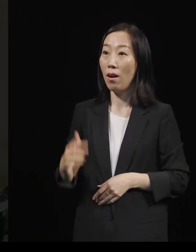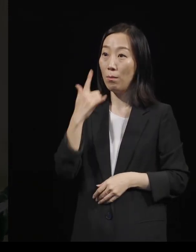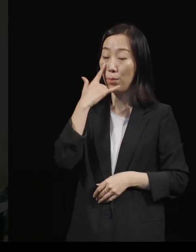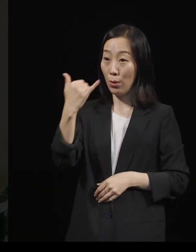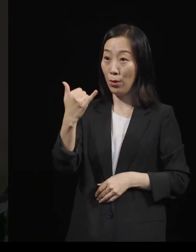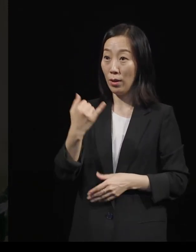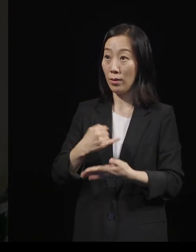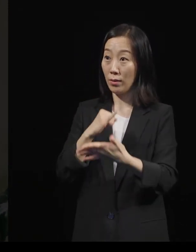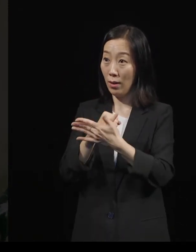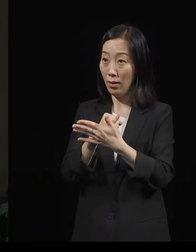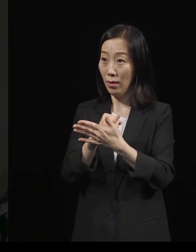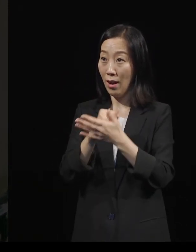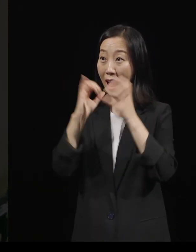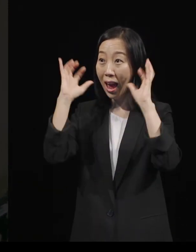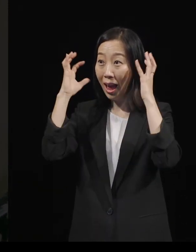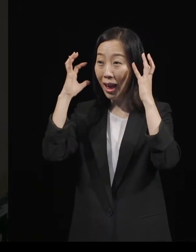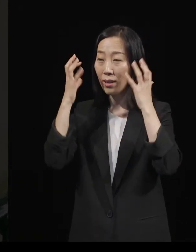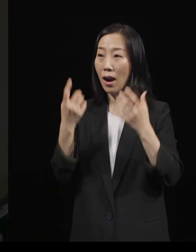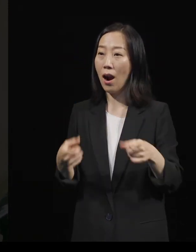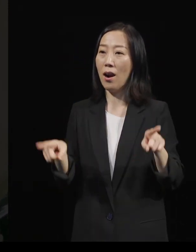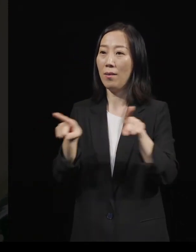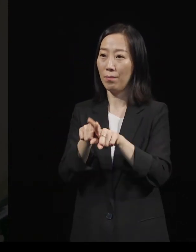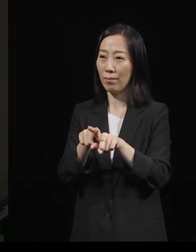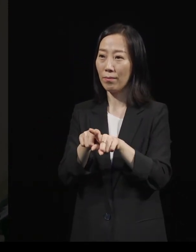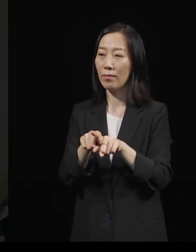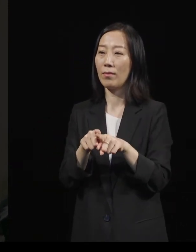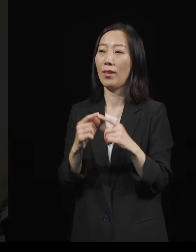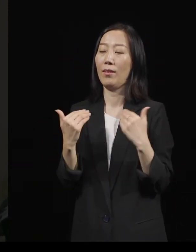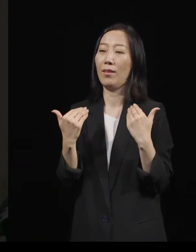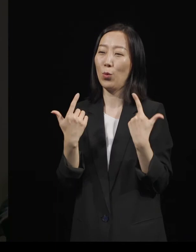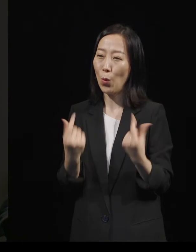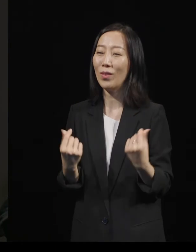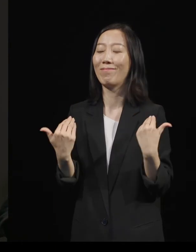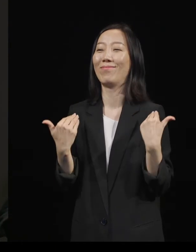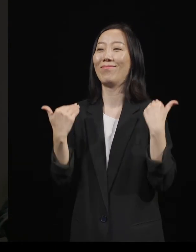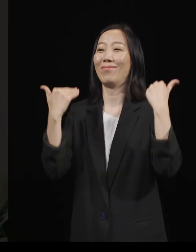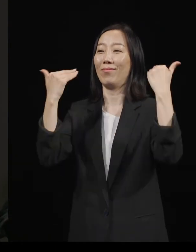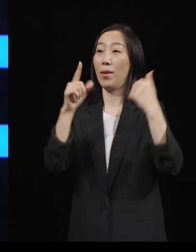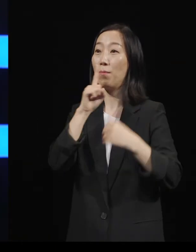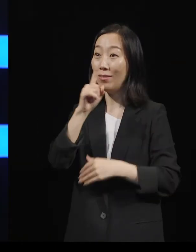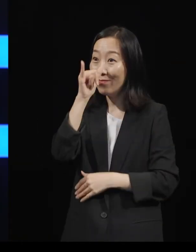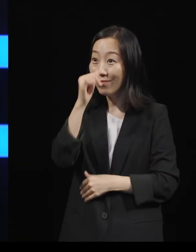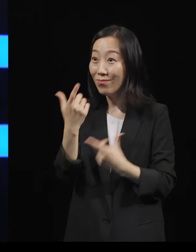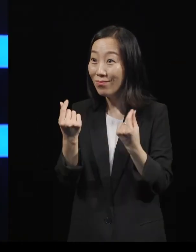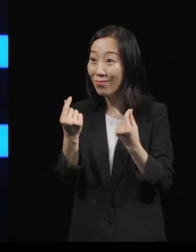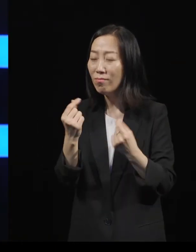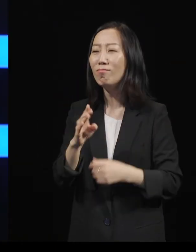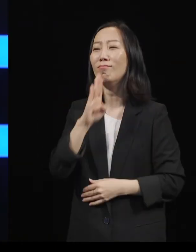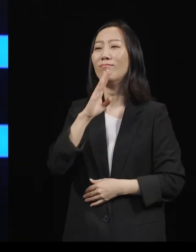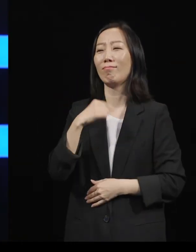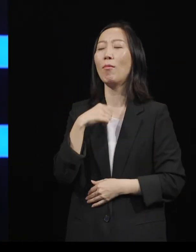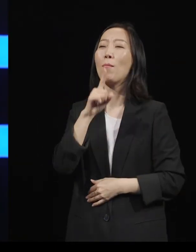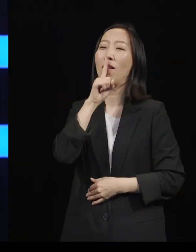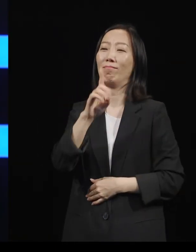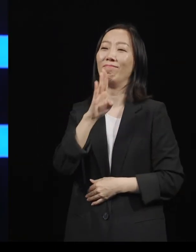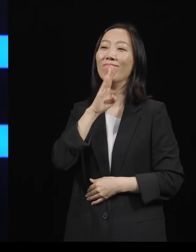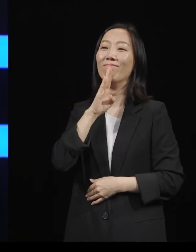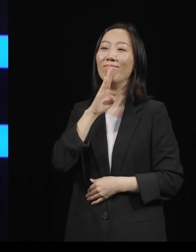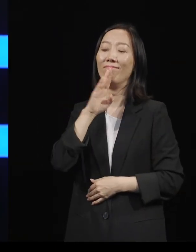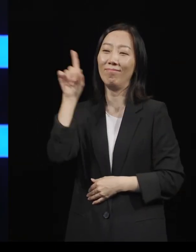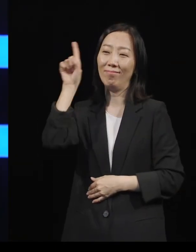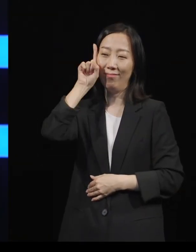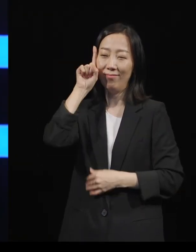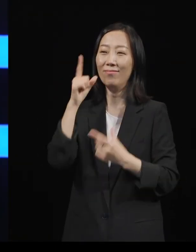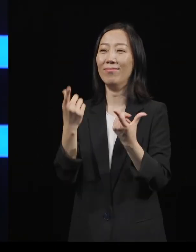우리가 보통 아이와 함께 부모도 잘한다라는 말을 하잖아요. 그 말이 정말 맞는 것